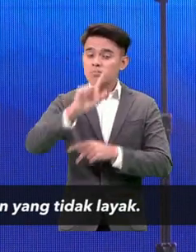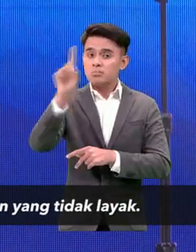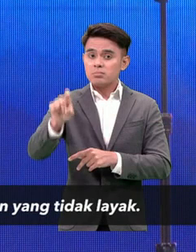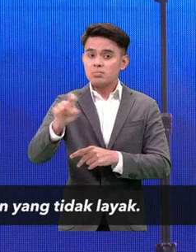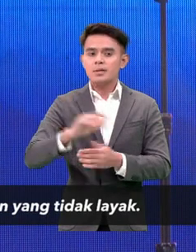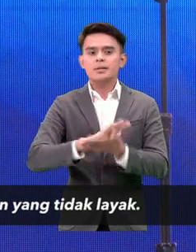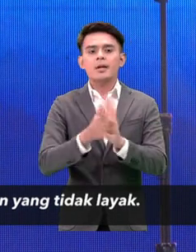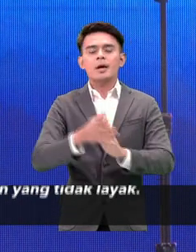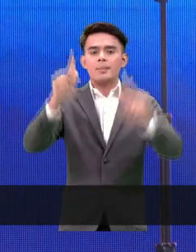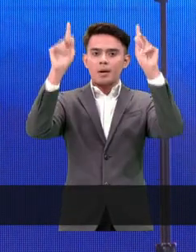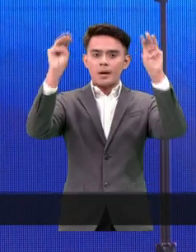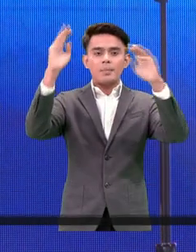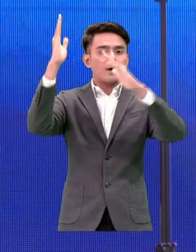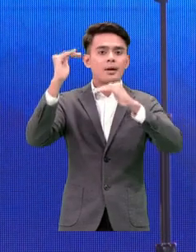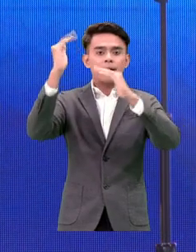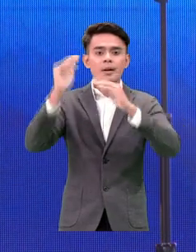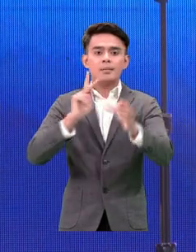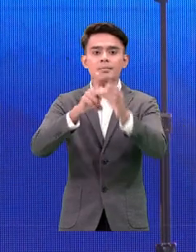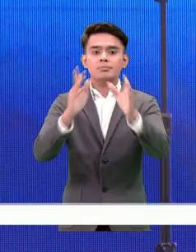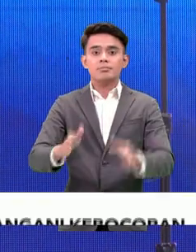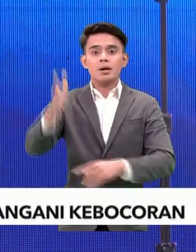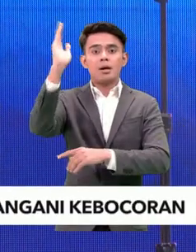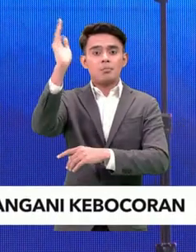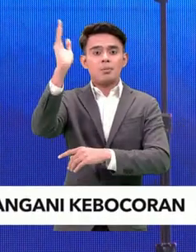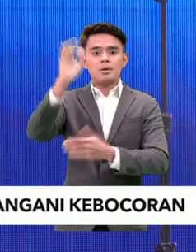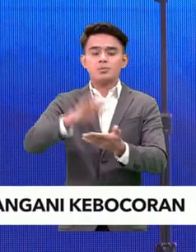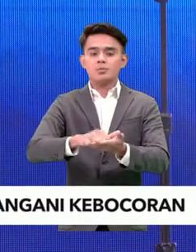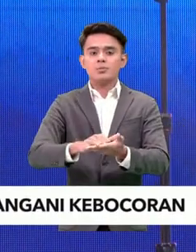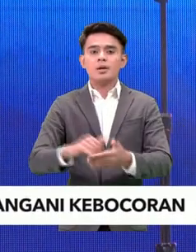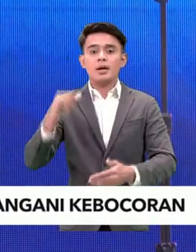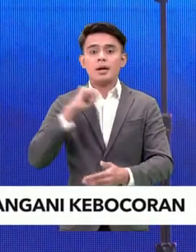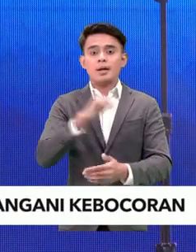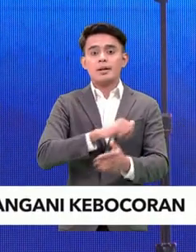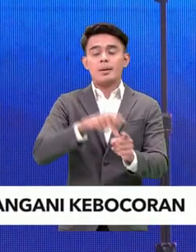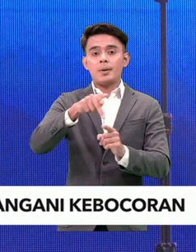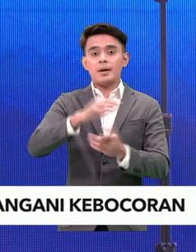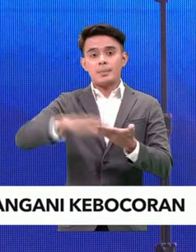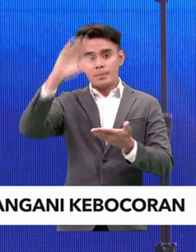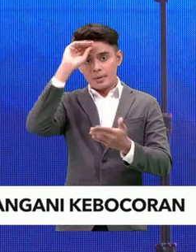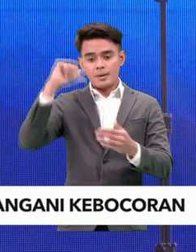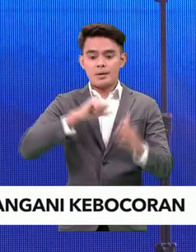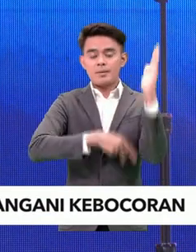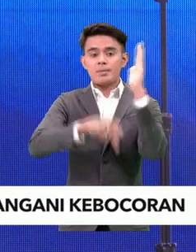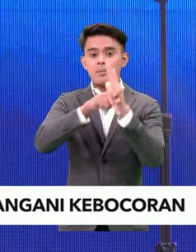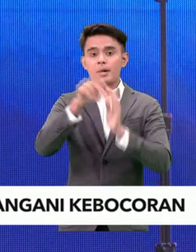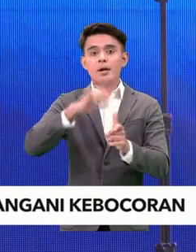Sehubungan itu, Perdana Menteri berharap agar peserta simposium tersebut, sama ada ahli akademik, ahli parlimen atau wakil